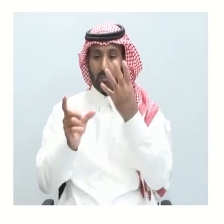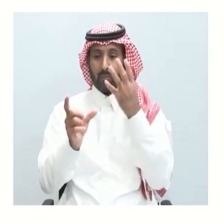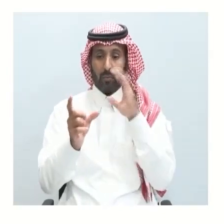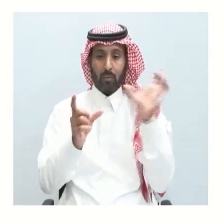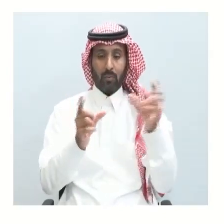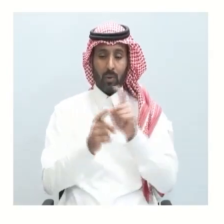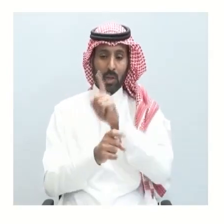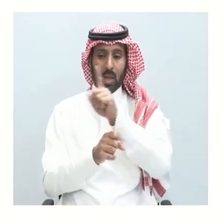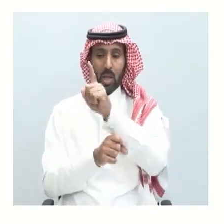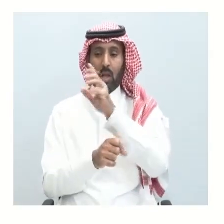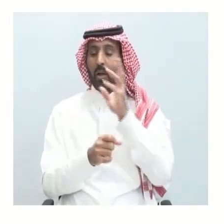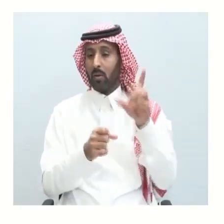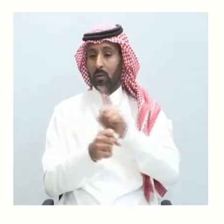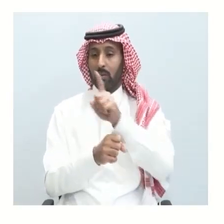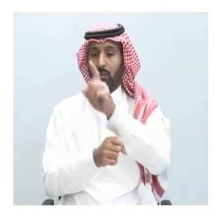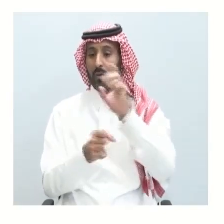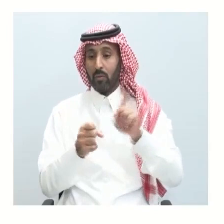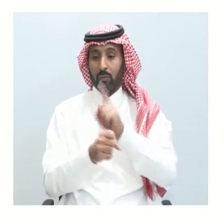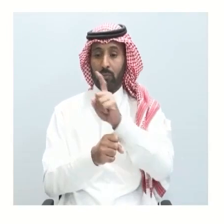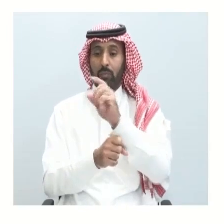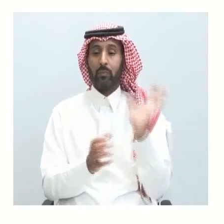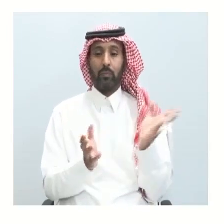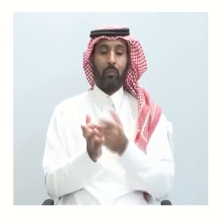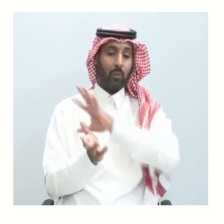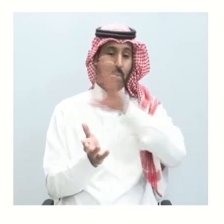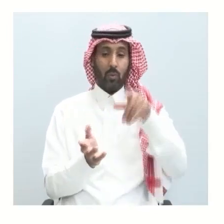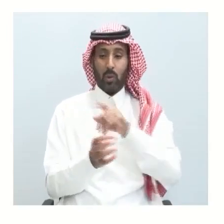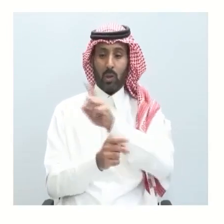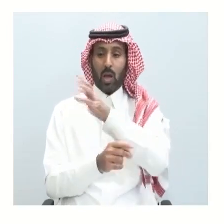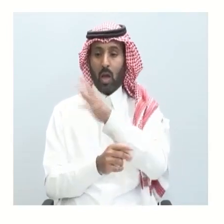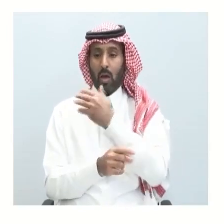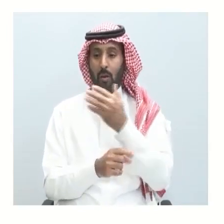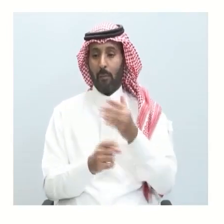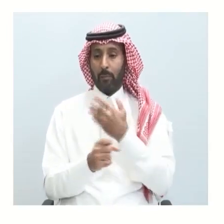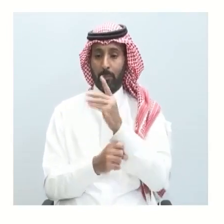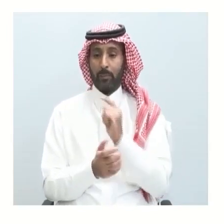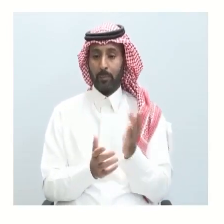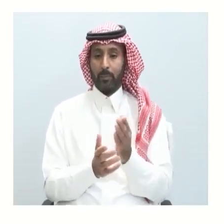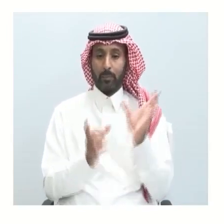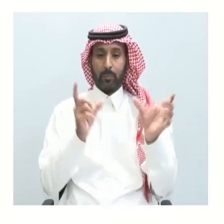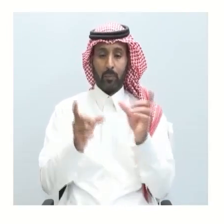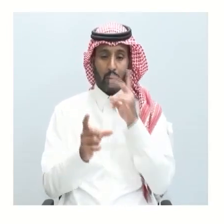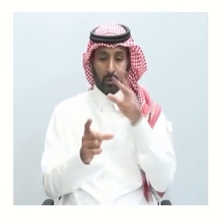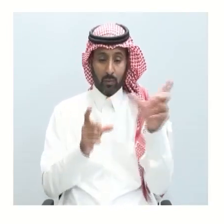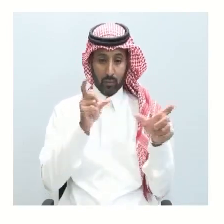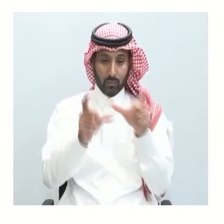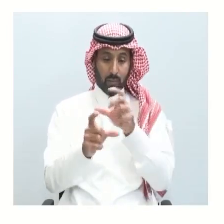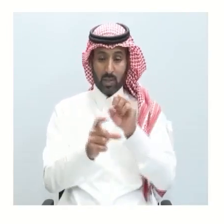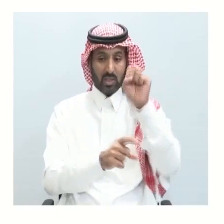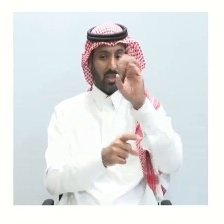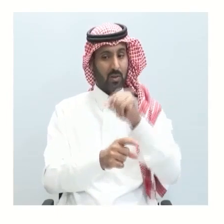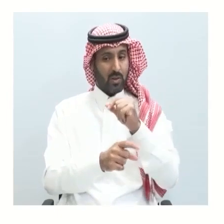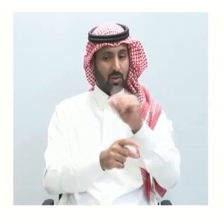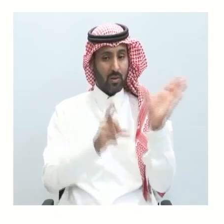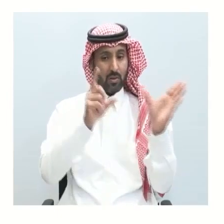للحالة، غاز غاز غاز غاز، إذا جميعهم في الحالة الفيزيائية نفسها. هل يوجد معاملات؟ هنا